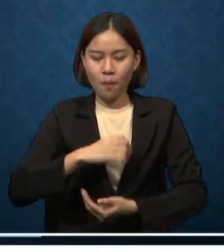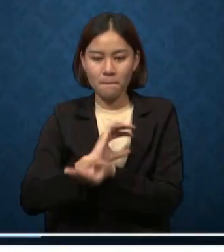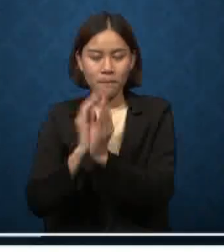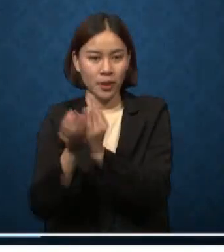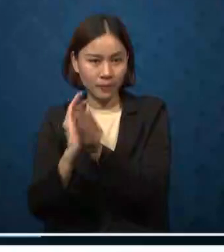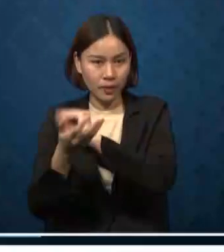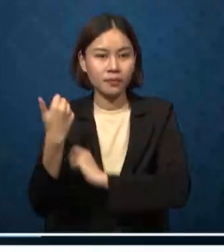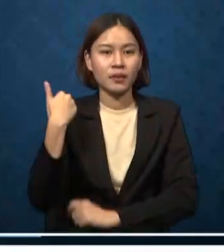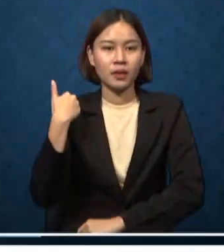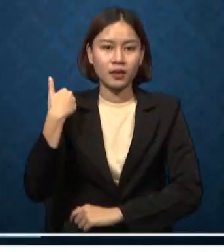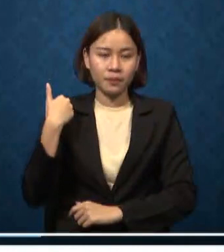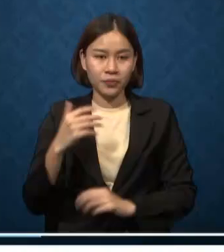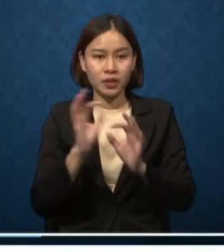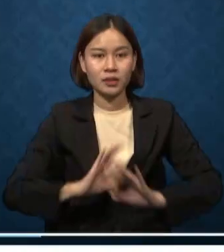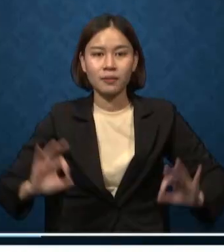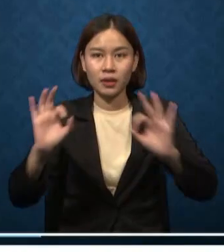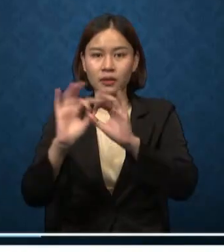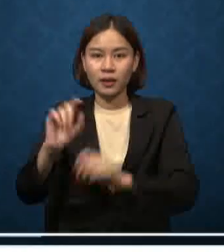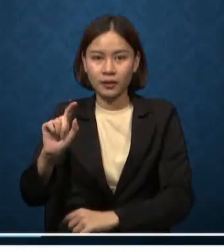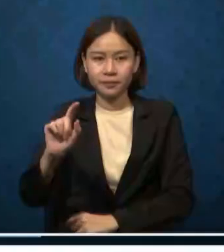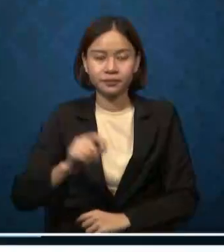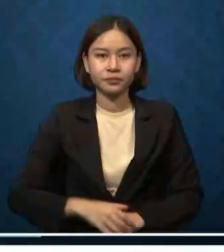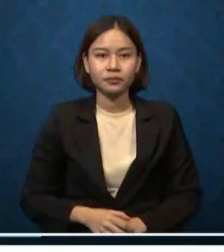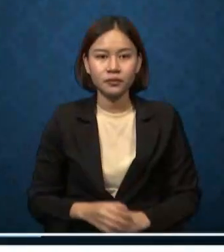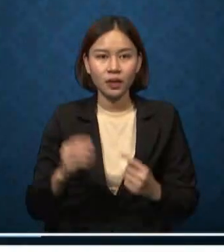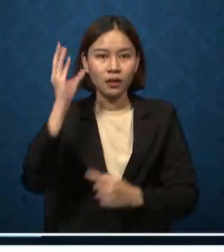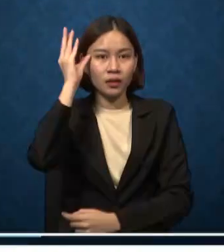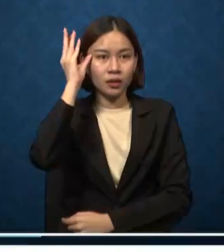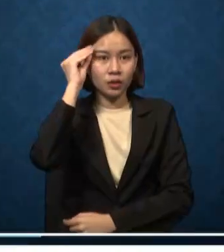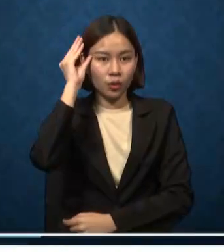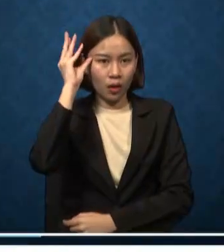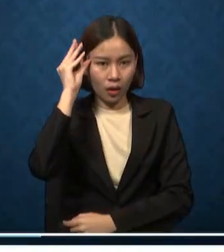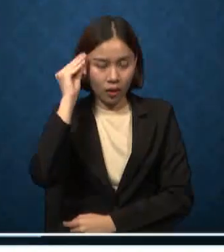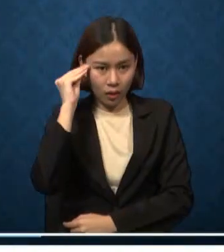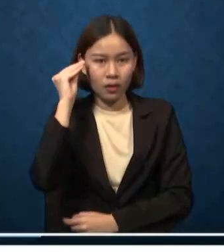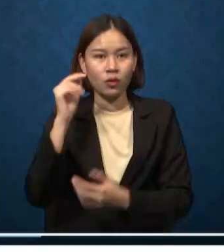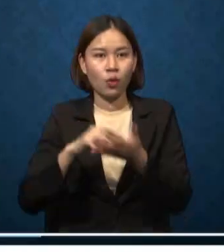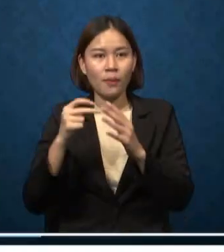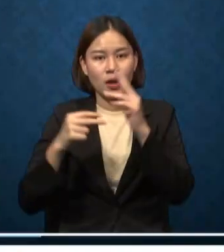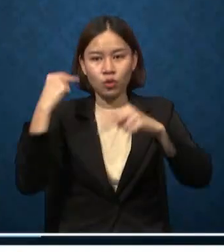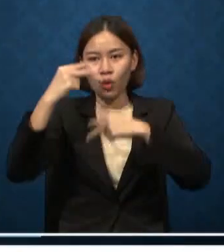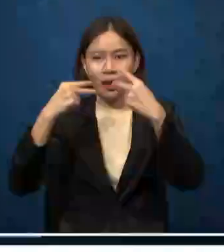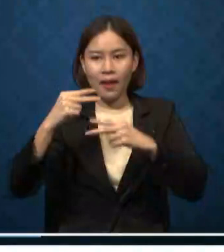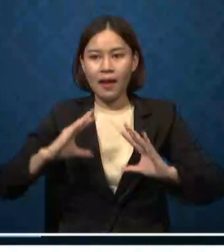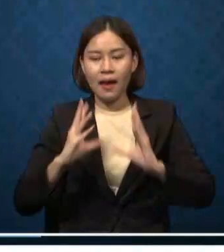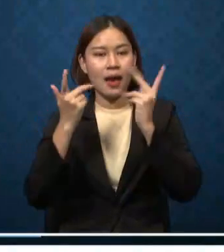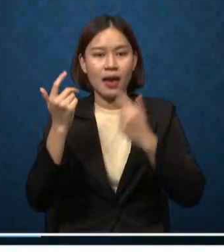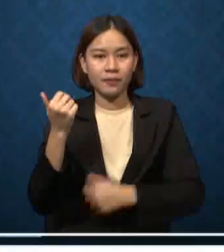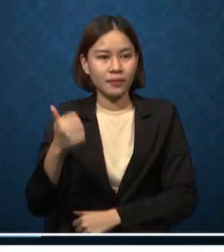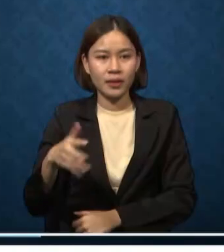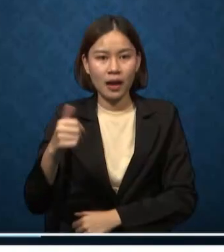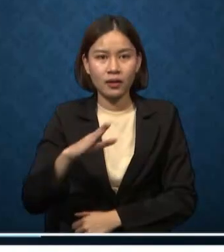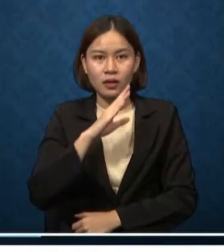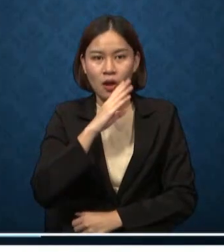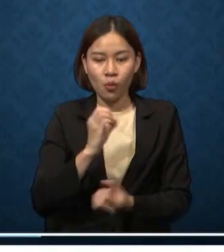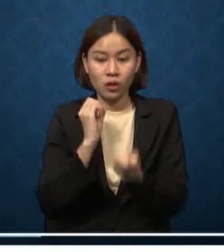ไปด้วยค่ะที่สำคัญคือภาวะสมองเสื่อมไม่สามารถรักษาให้หายขาดได้หลังเกิดอา